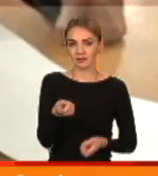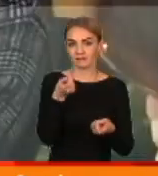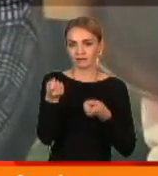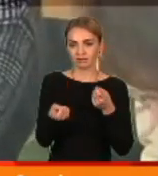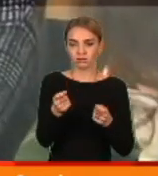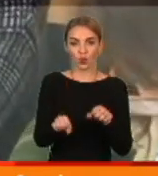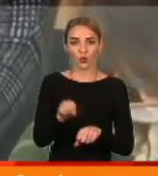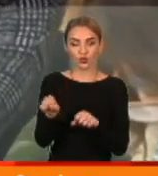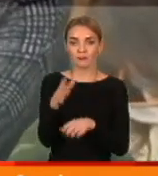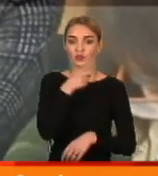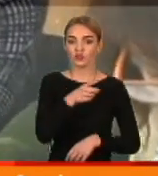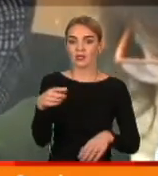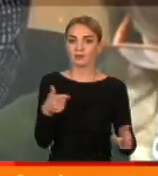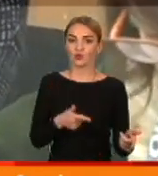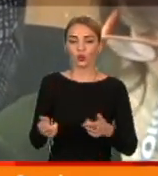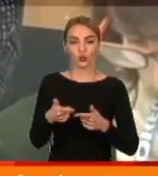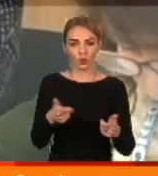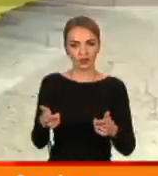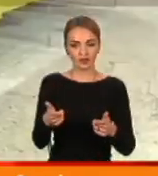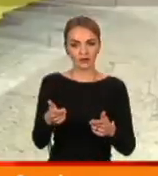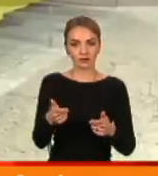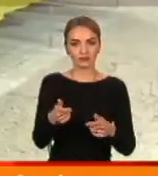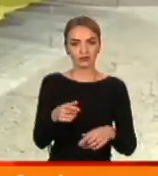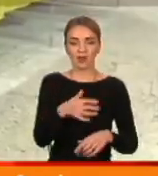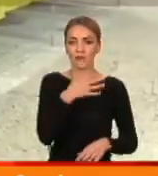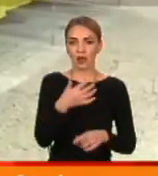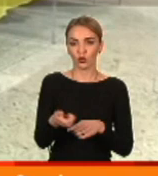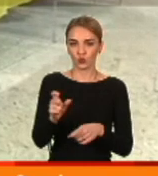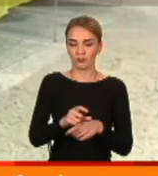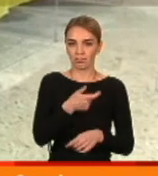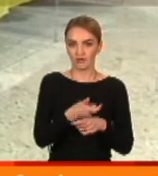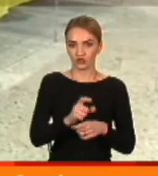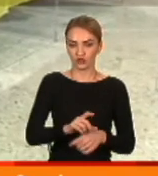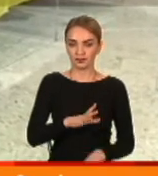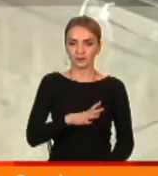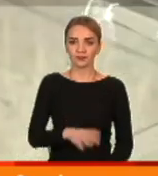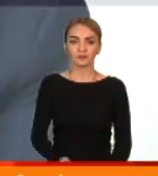незначних порушень, то під час підготовки до нього зауважили їх набагато більше.